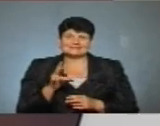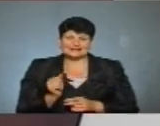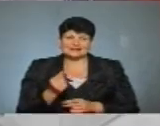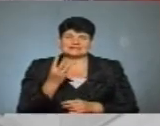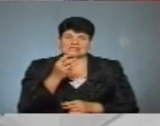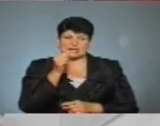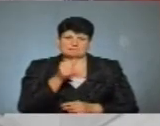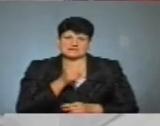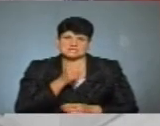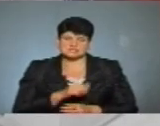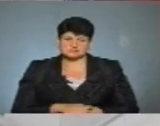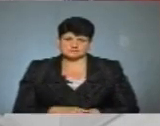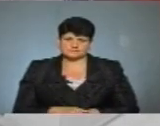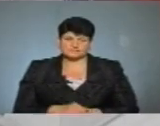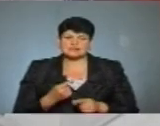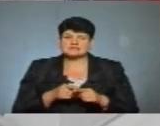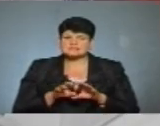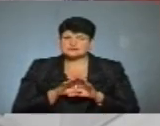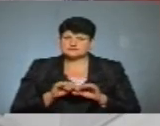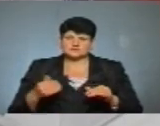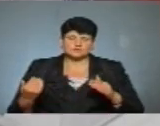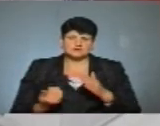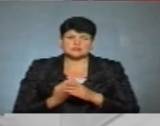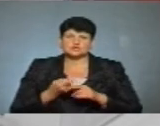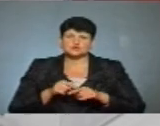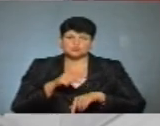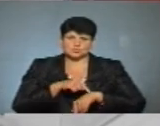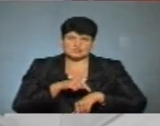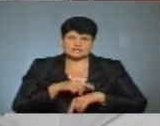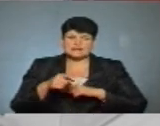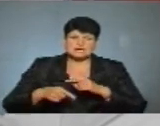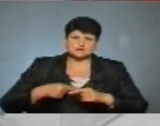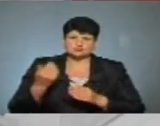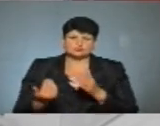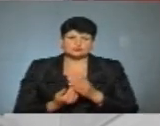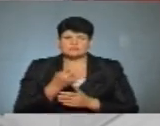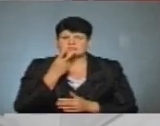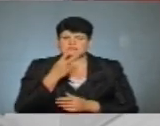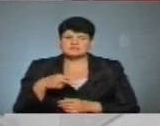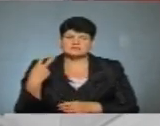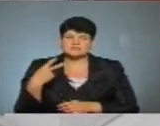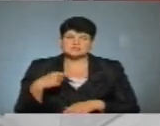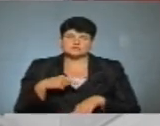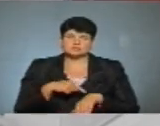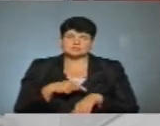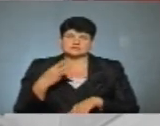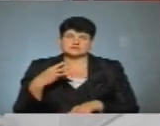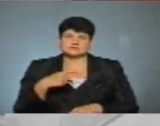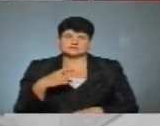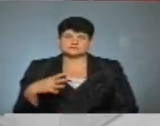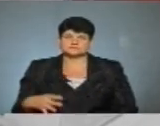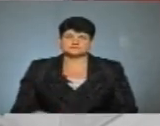3 місяці. Це вся інформація на цю годину. Наступний випуск новин дивіться вже о 20:30.